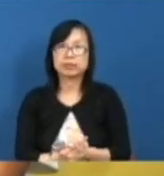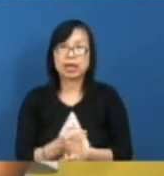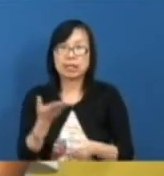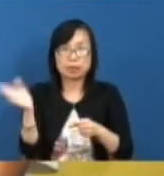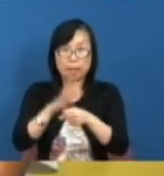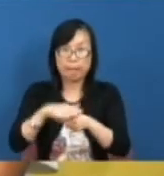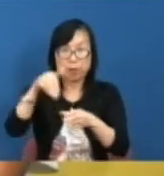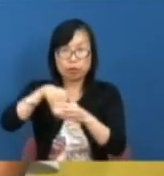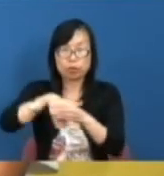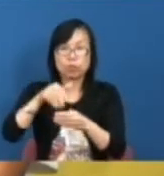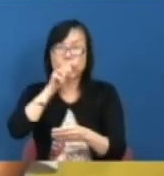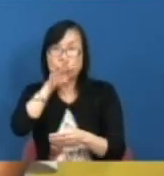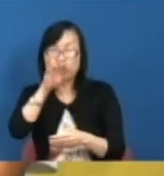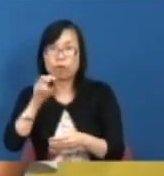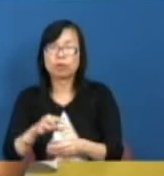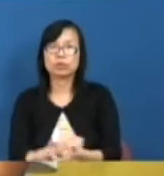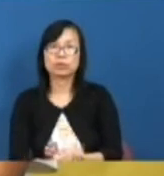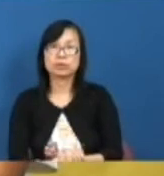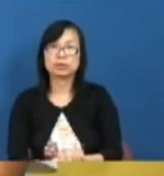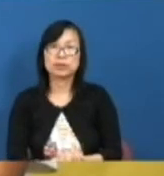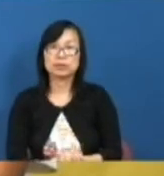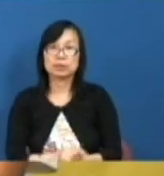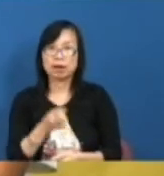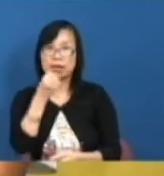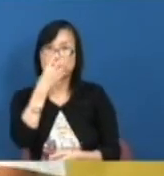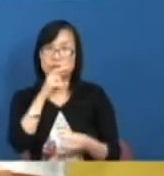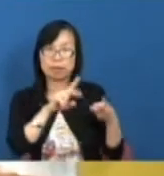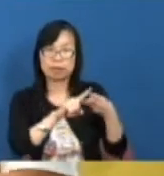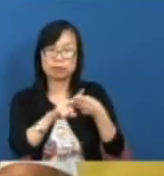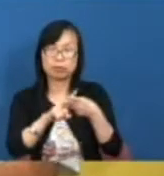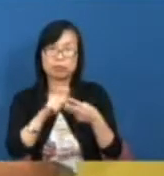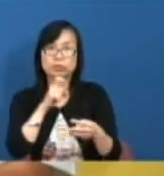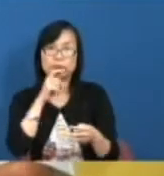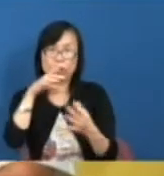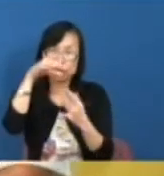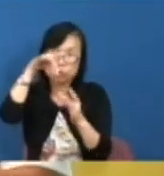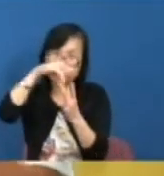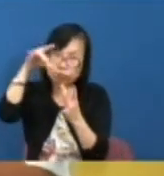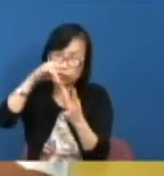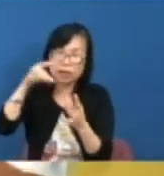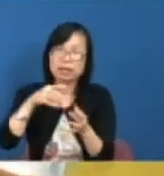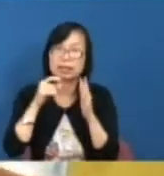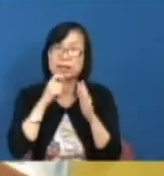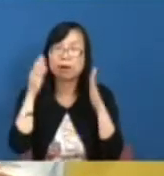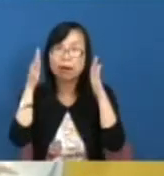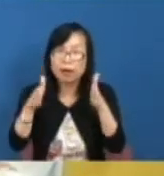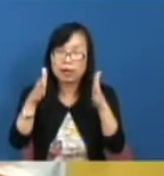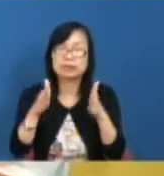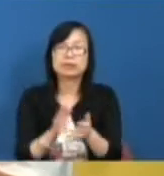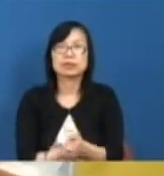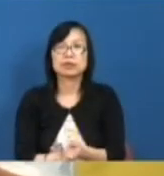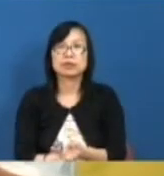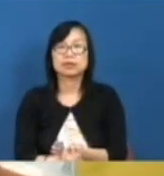裏邊其中一個人嘅一個講法，佢就話其實香港民主運動嘅選擇好有限，第一。 我哋個選擇有限嘅前提